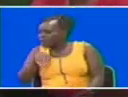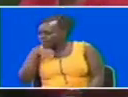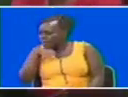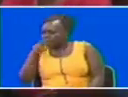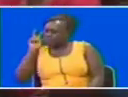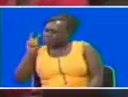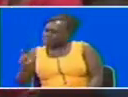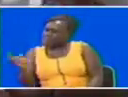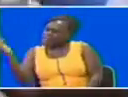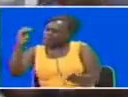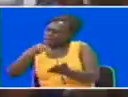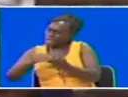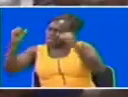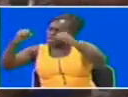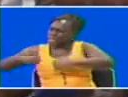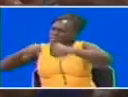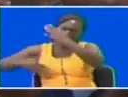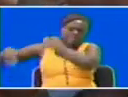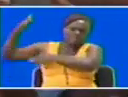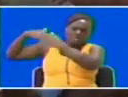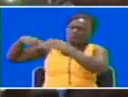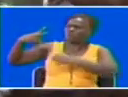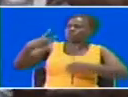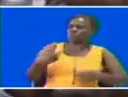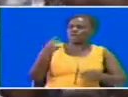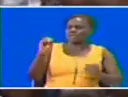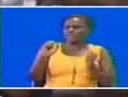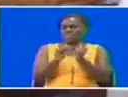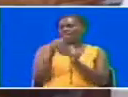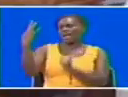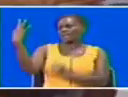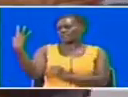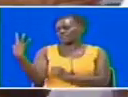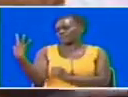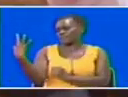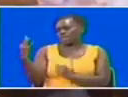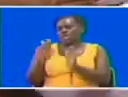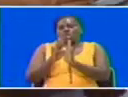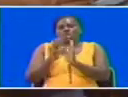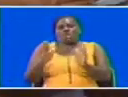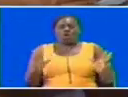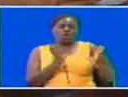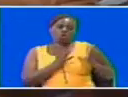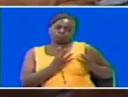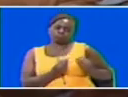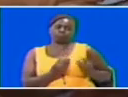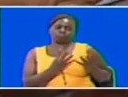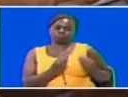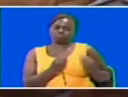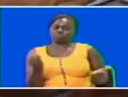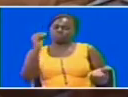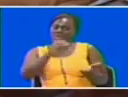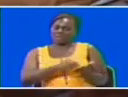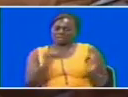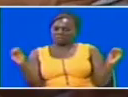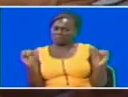kuangalia tena makubaliano ya kabla uchaguzi wa mwaka 2013. Kwa hivyo hakuna ukarimu tena area hii